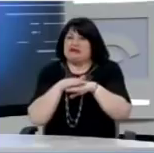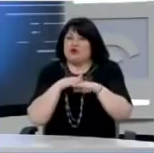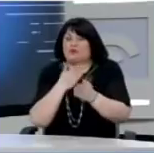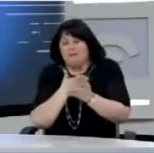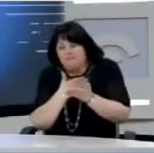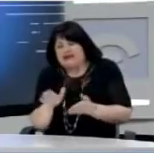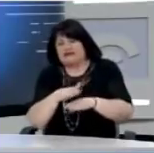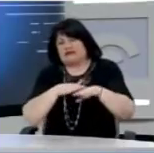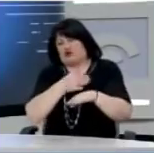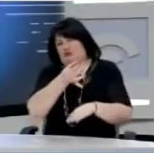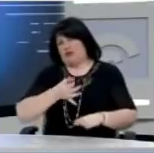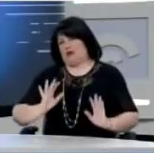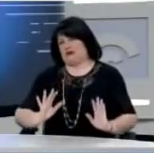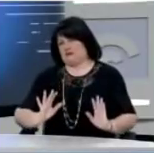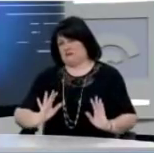Μια μισή συγγνώμη.